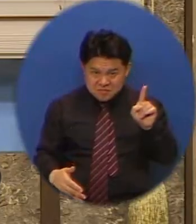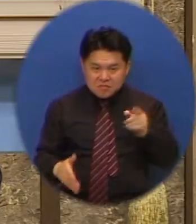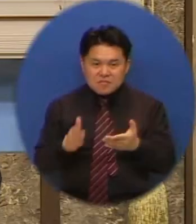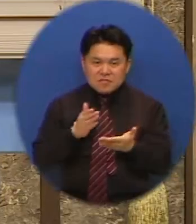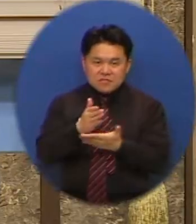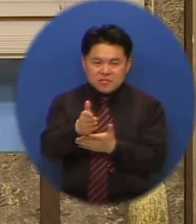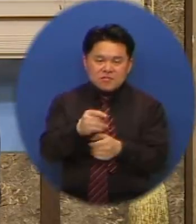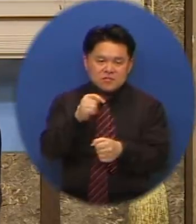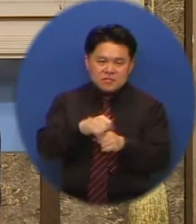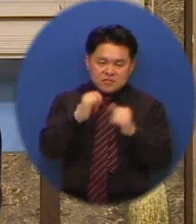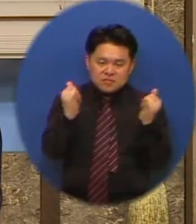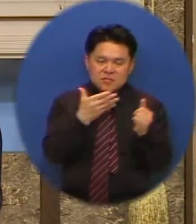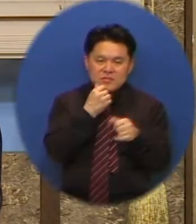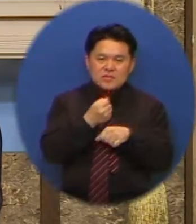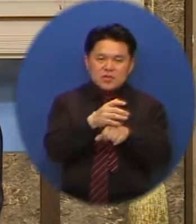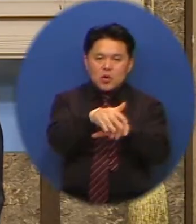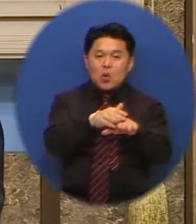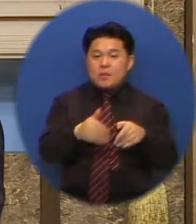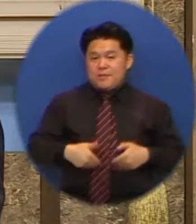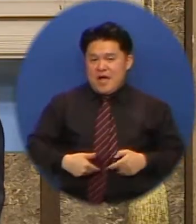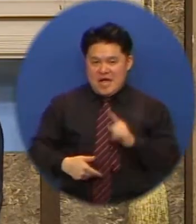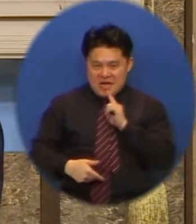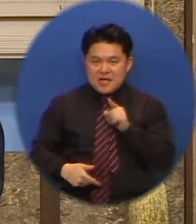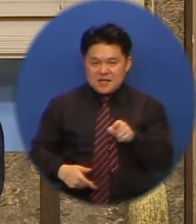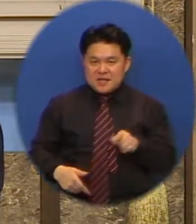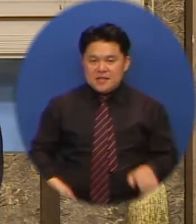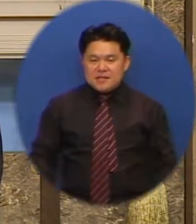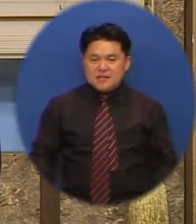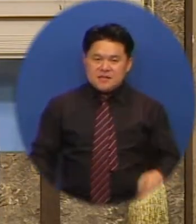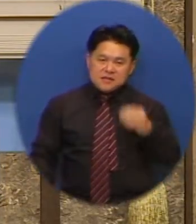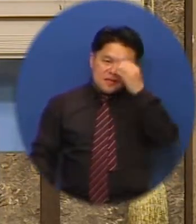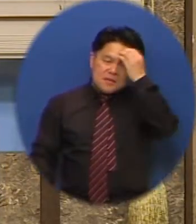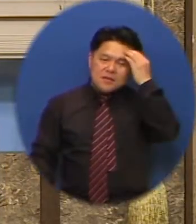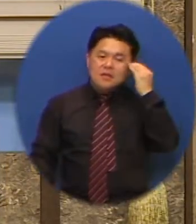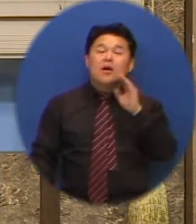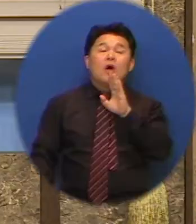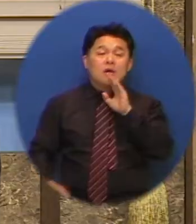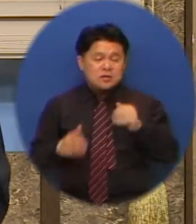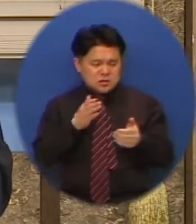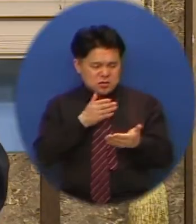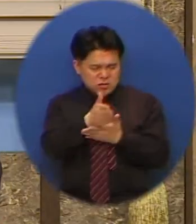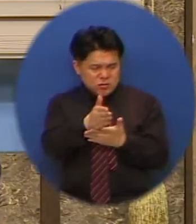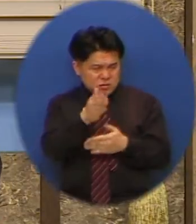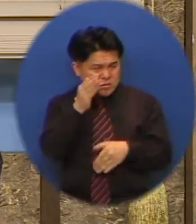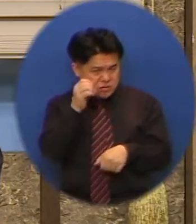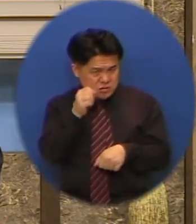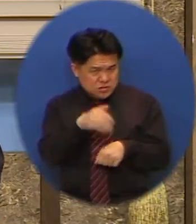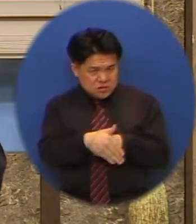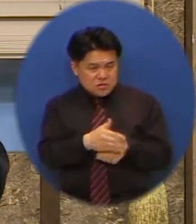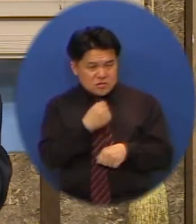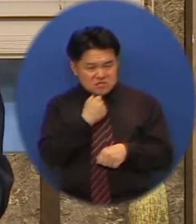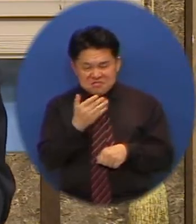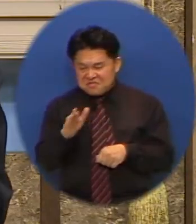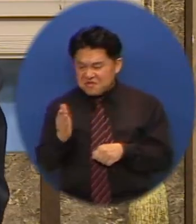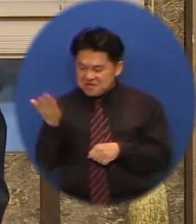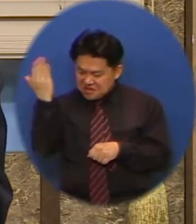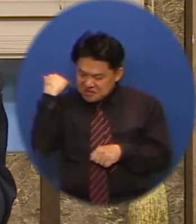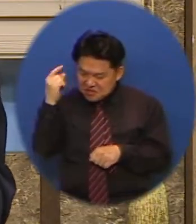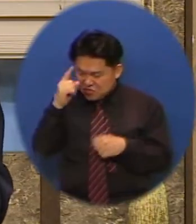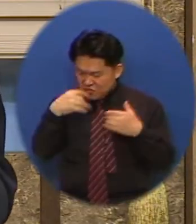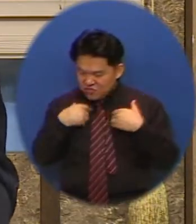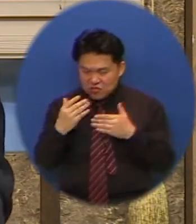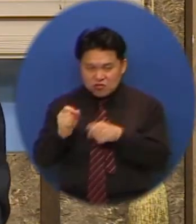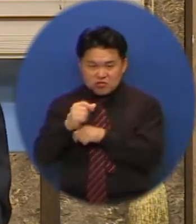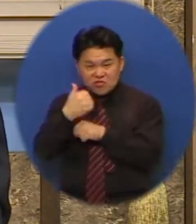전문적인 사회복지 전달 체계가 있어야 된다. 예. 이게 굉장히 이제 전문적인 걸 요구하는데 그때 이제 내무부 공무원이 뭐 그냥 네. 전혀 전문성